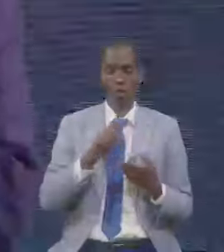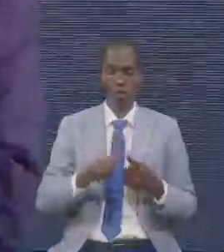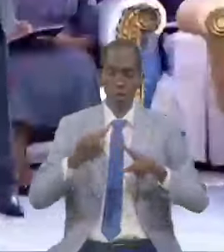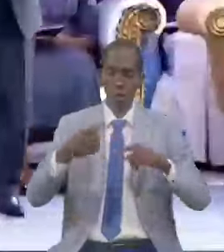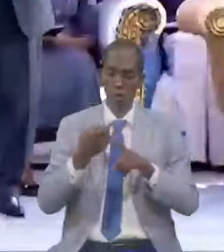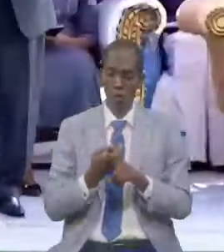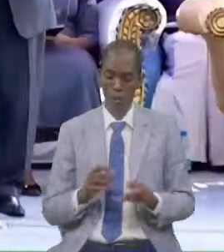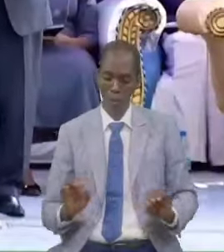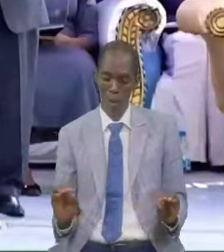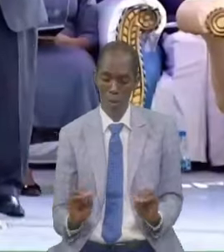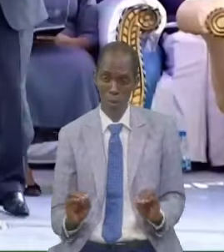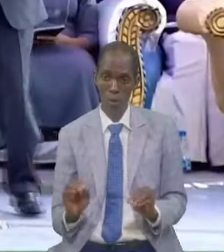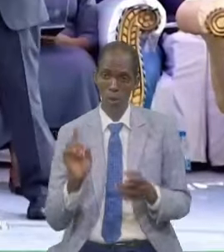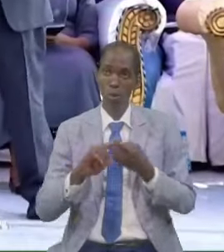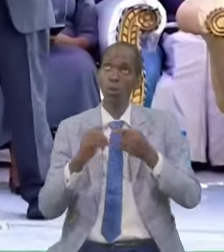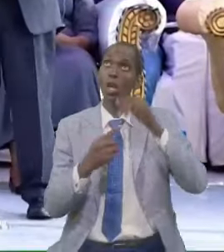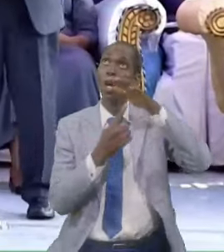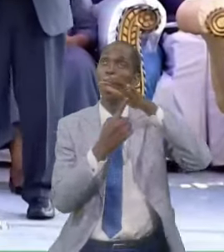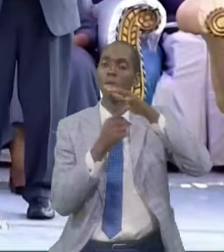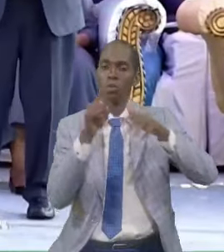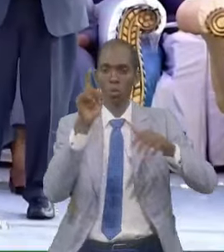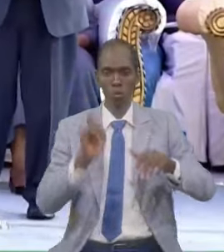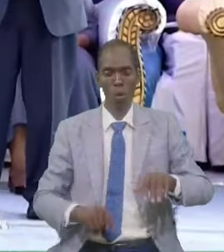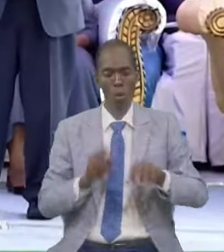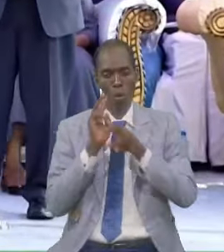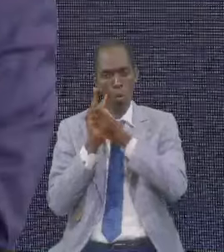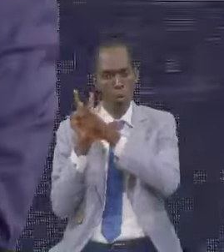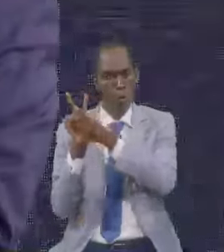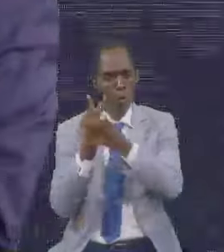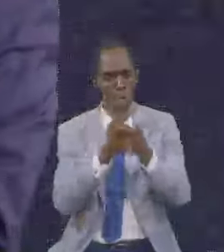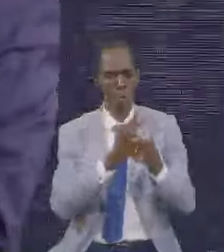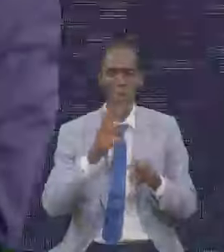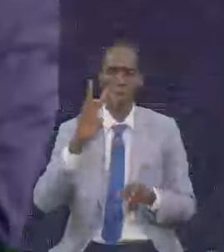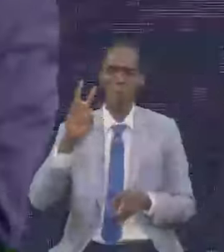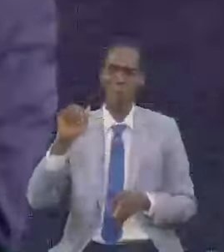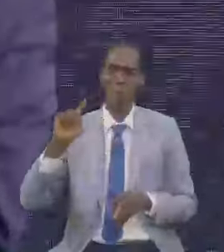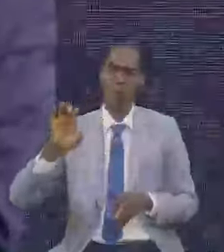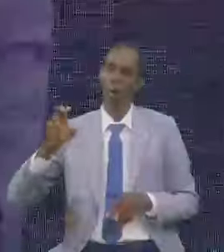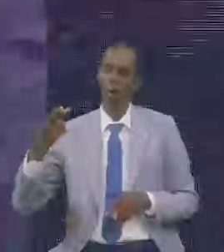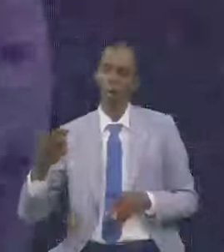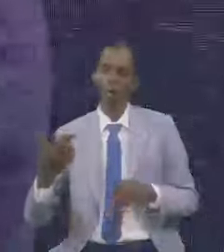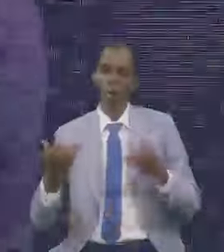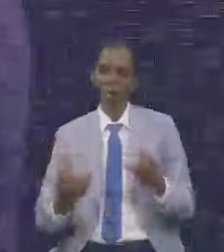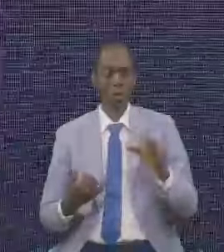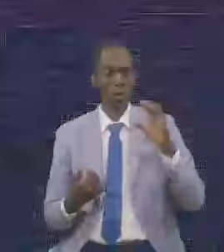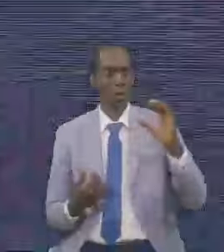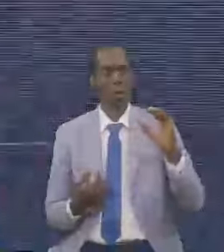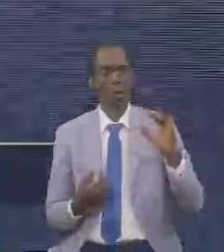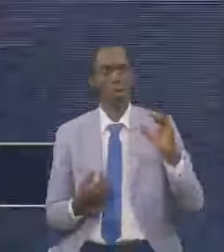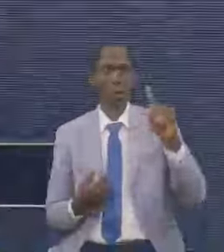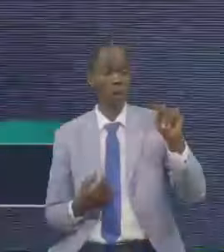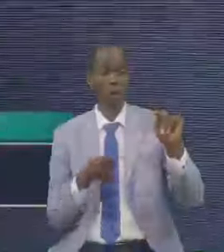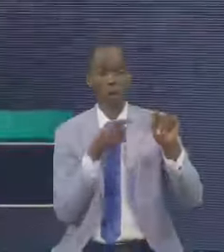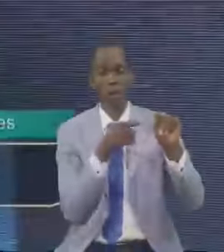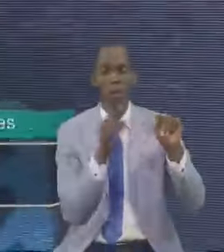watch. సున్నా స్థాయి నుంచి హీరో స్థాయికి రావాలంటే ఇవి నేర్చుకుని నడవాలి. See them means you watch your temptations and your